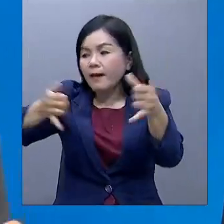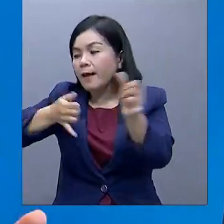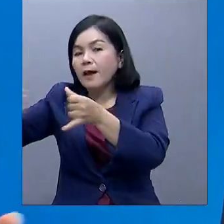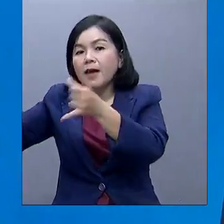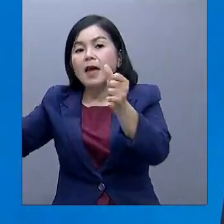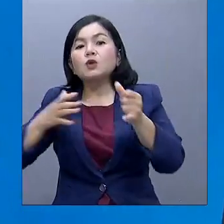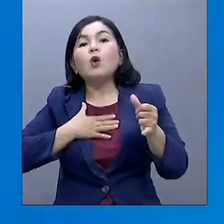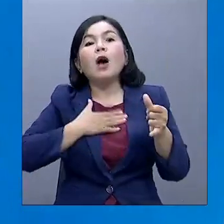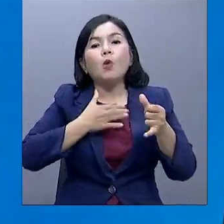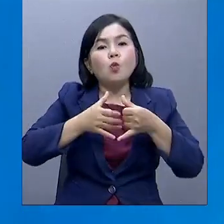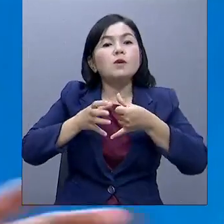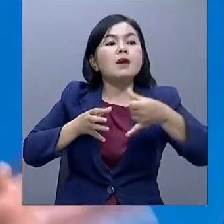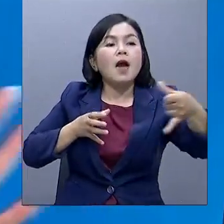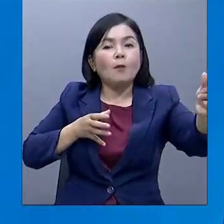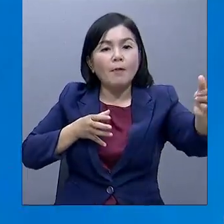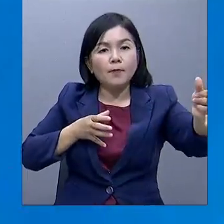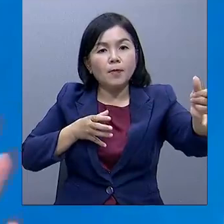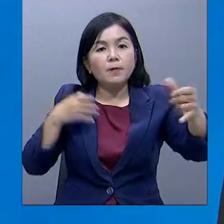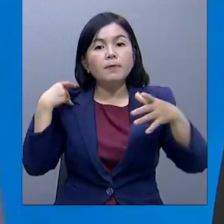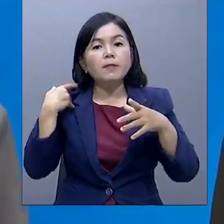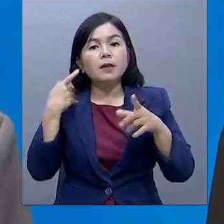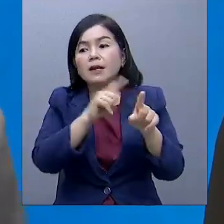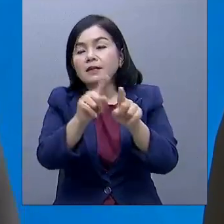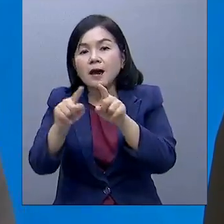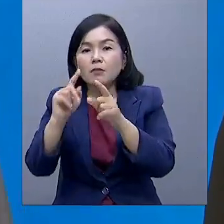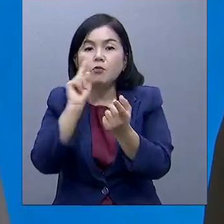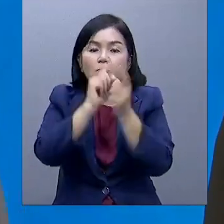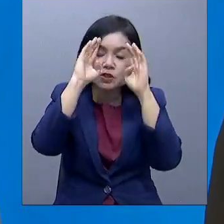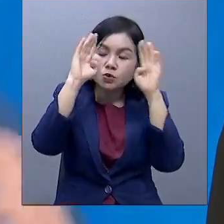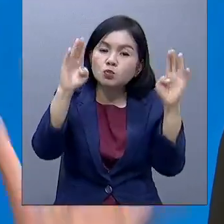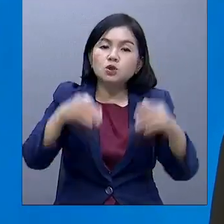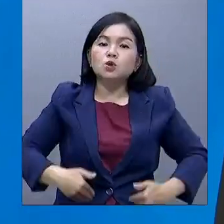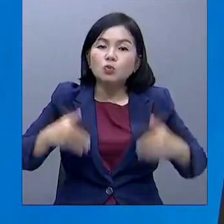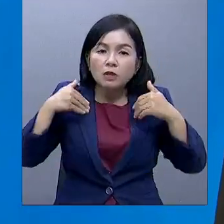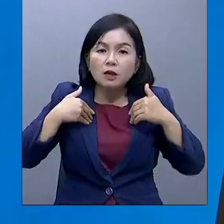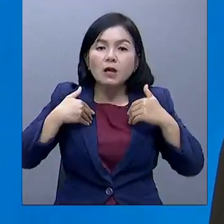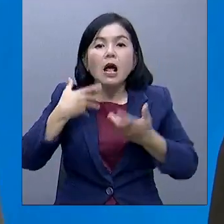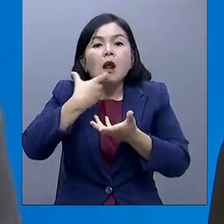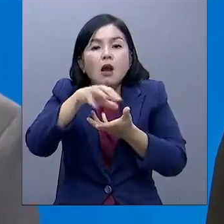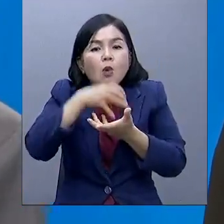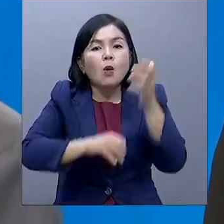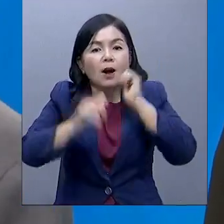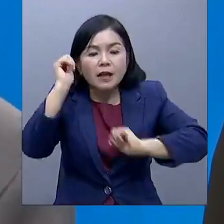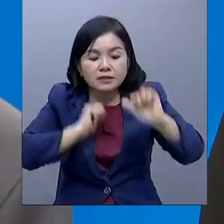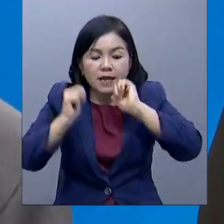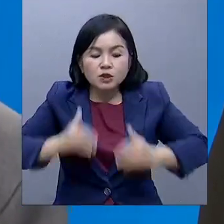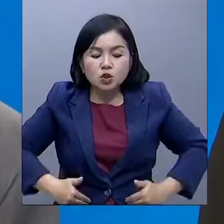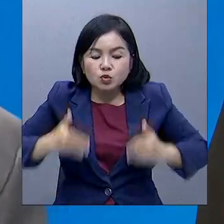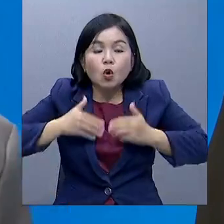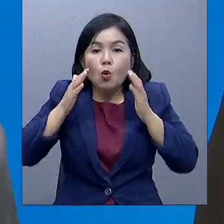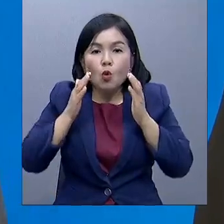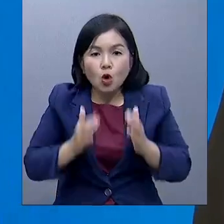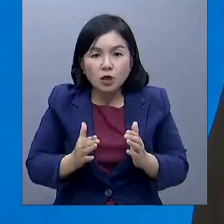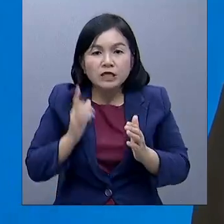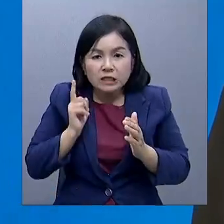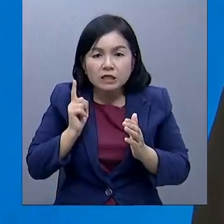ค่ะจะแยกออกมาก็จะมีเรื่องราวก็รู้สึกว่าในเรื่องนี้บอกเล่าถึงความเป็นชีวิตมนุษย์จริงๆอะค่ะใน